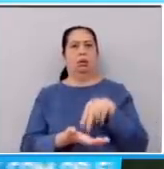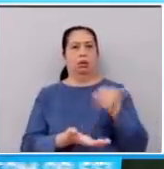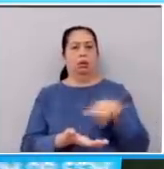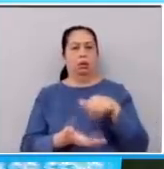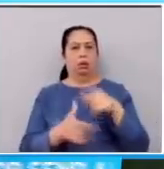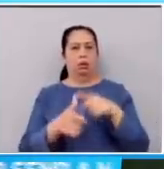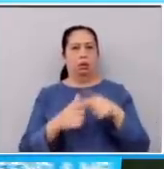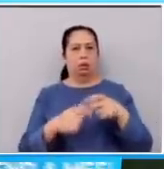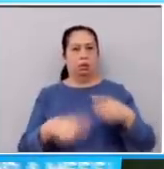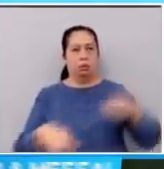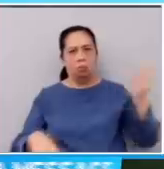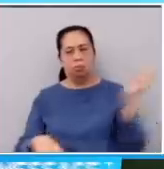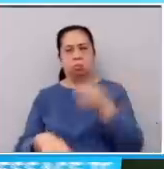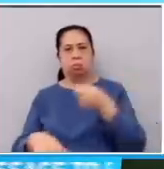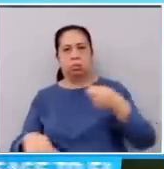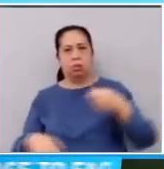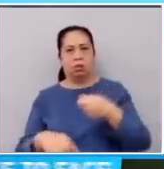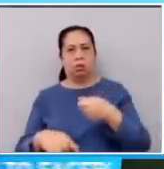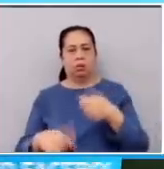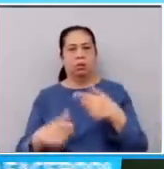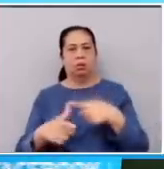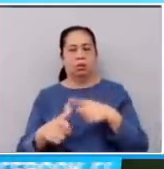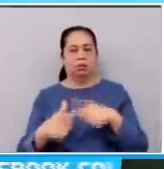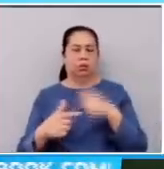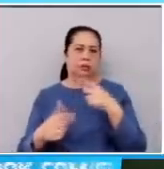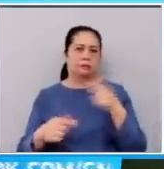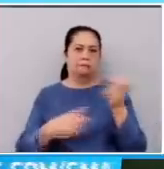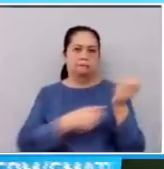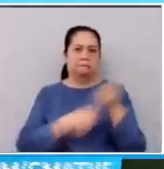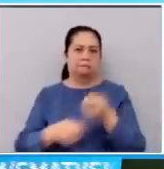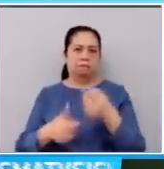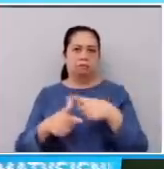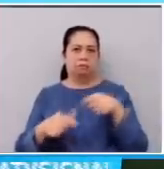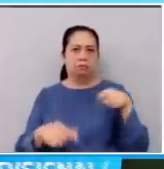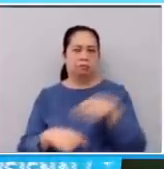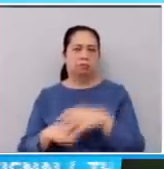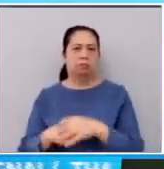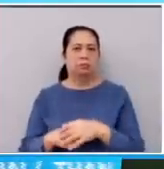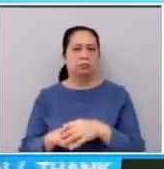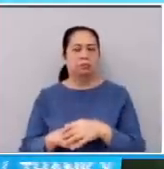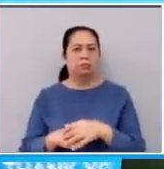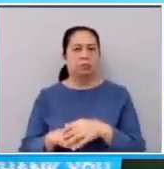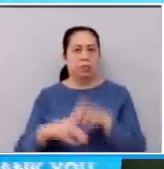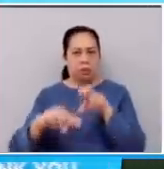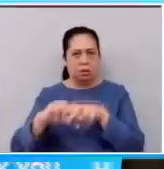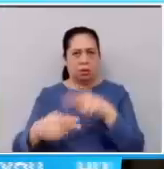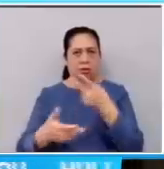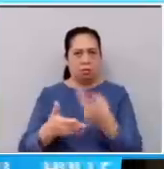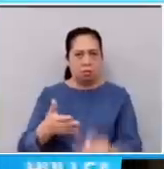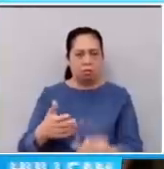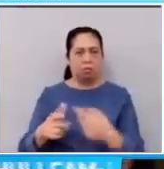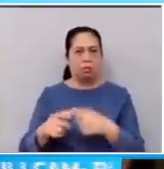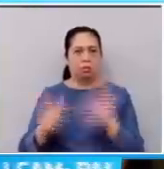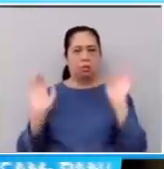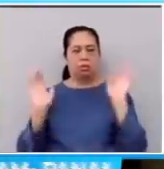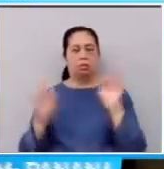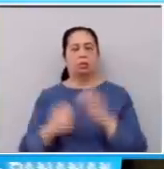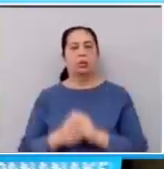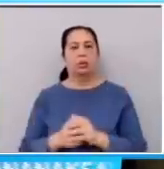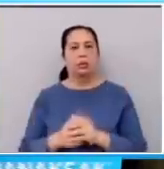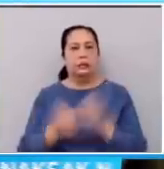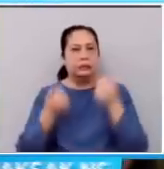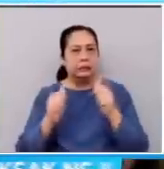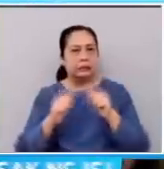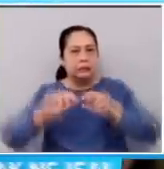po, pinag-isak sa kanya. Nag-isak niya, nakaupo na yung tao. Hindi na po lumalaban. Sinubukan niya raw umawat